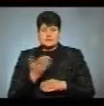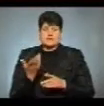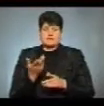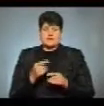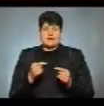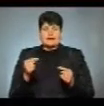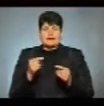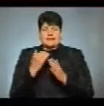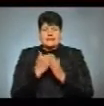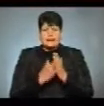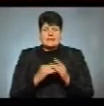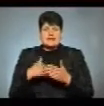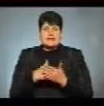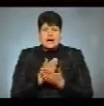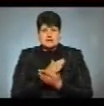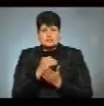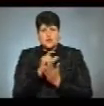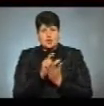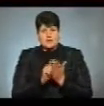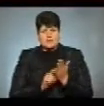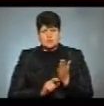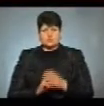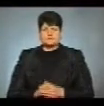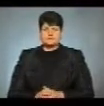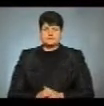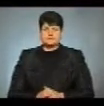якісного тексту. Поезія, проза, нонфікшн».